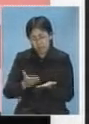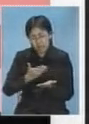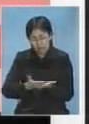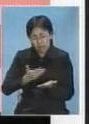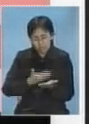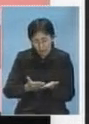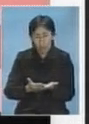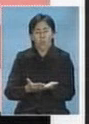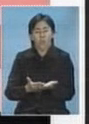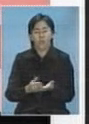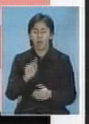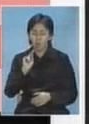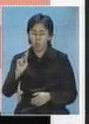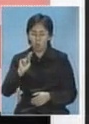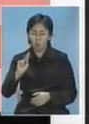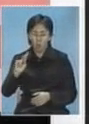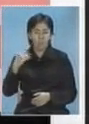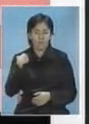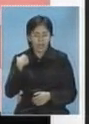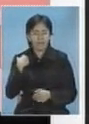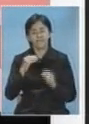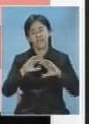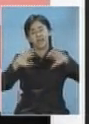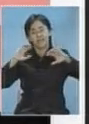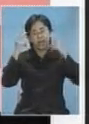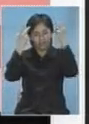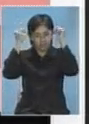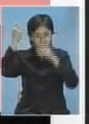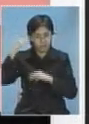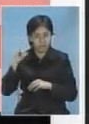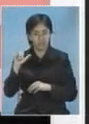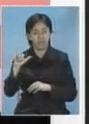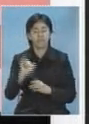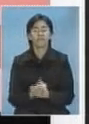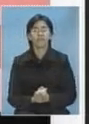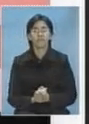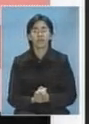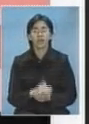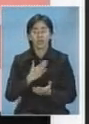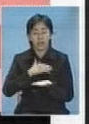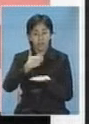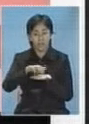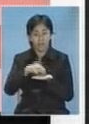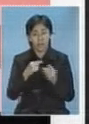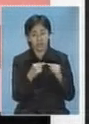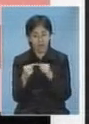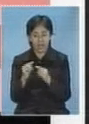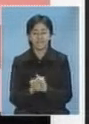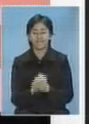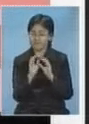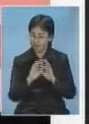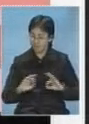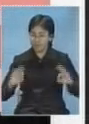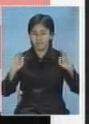ายกู้ก็มากนี่คือรัฐบาลของท่านนายกยิ่งลักษณ์แต่สิ่งที่ผมจะกล่าวต่อไปครับซึ่งเป็นประเด็นส